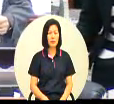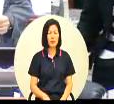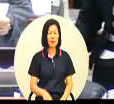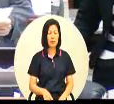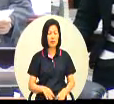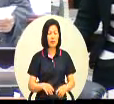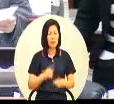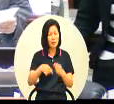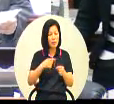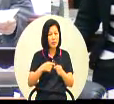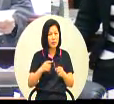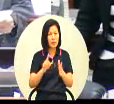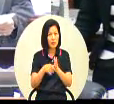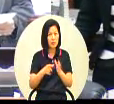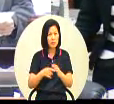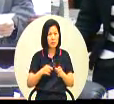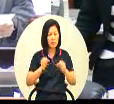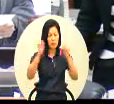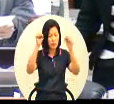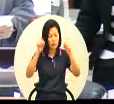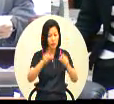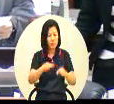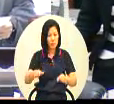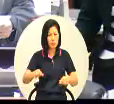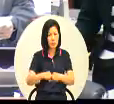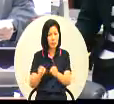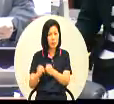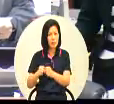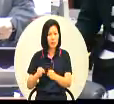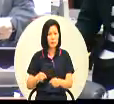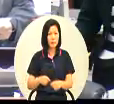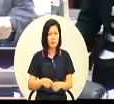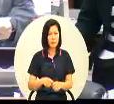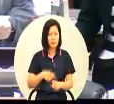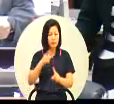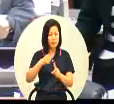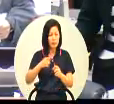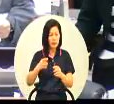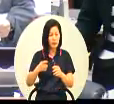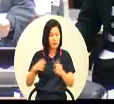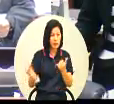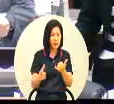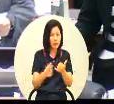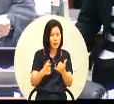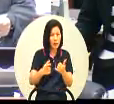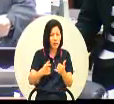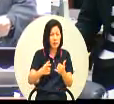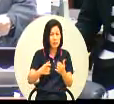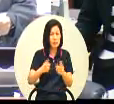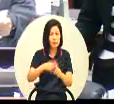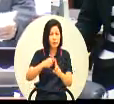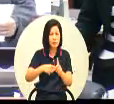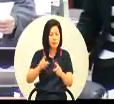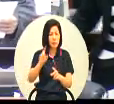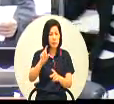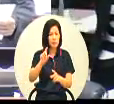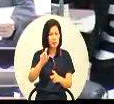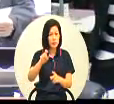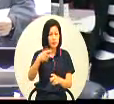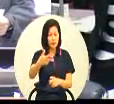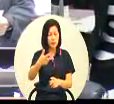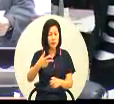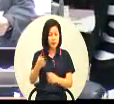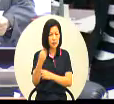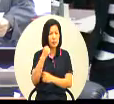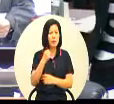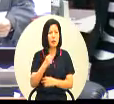掉了呢？ 没有啊，如果 这个品质堪忧啊， 七级两个强大的台风，我想徐议员能诶这样你